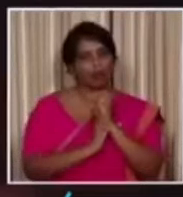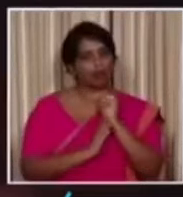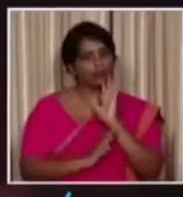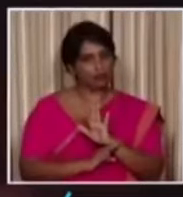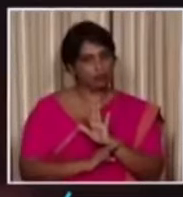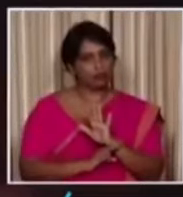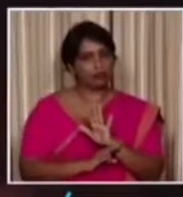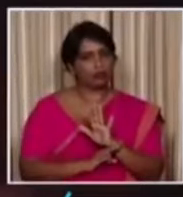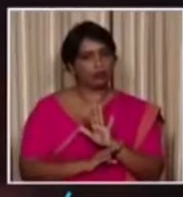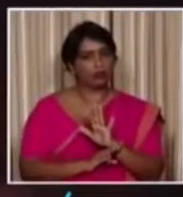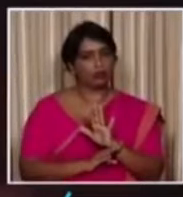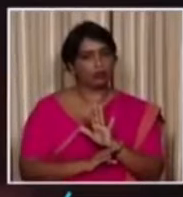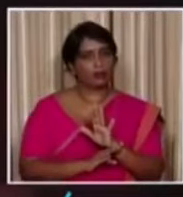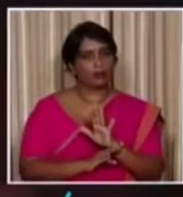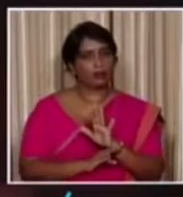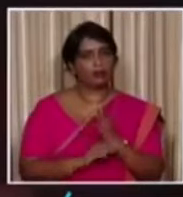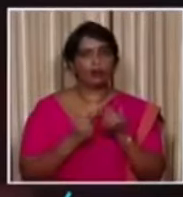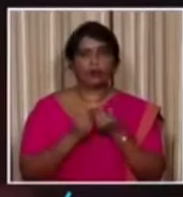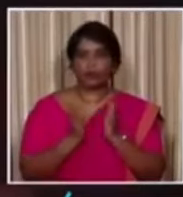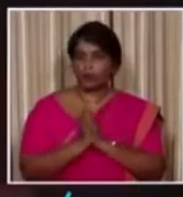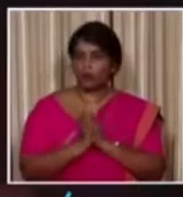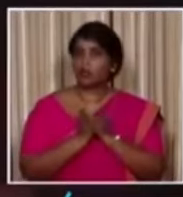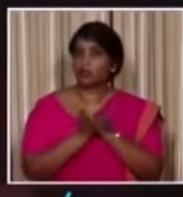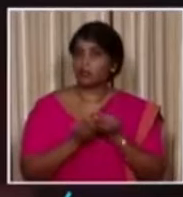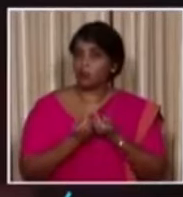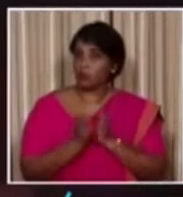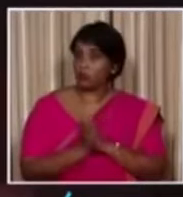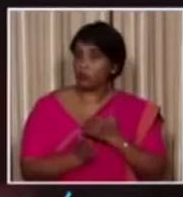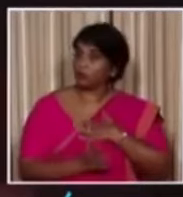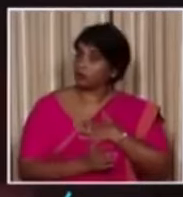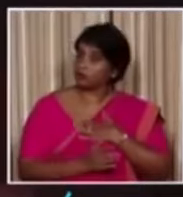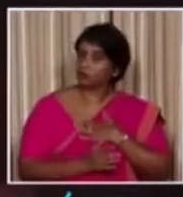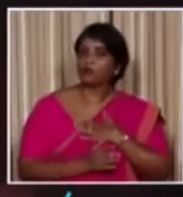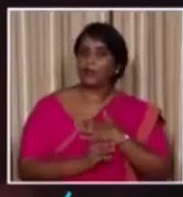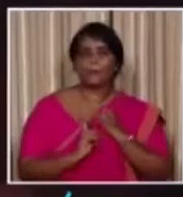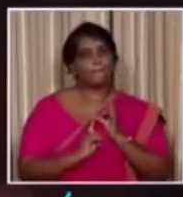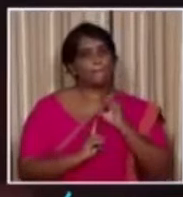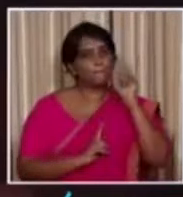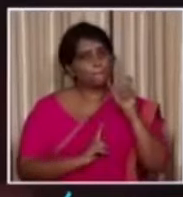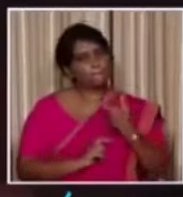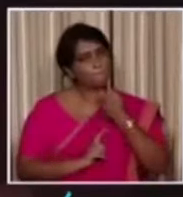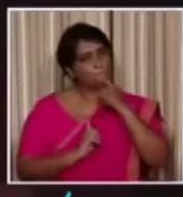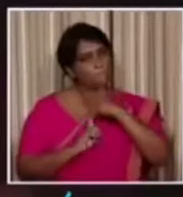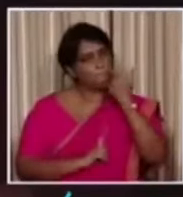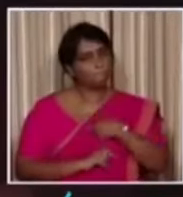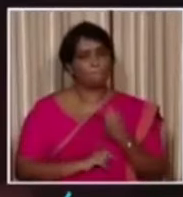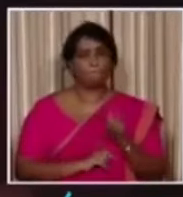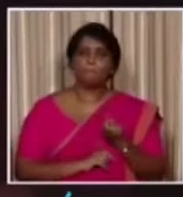තියෙනවා ස්වකීය සම්පත් වලින් පෞද්ගලික මුදල් වලින්